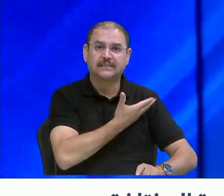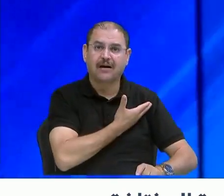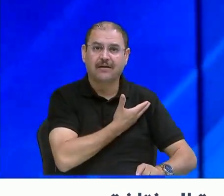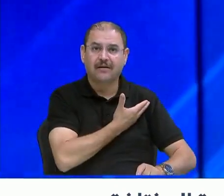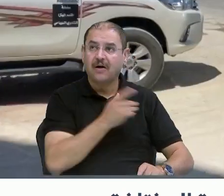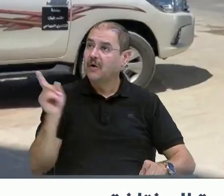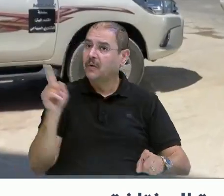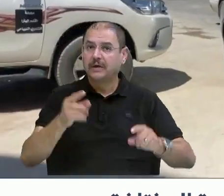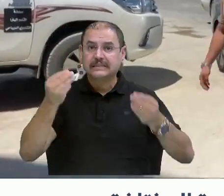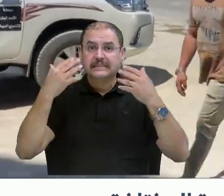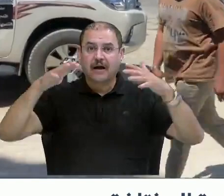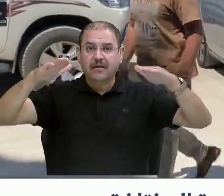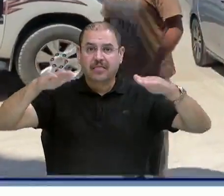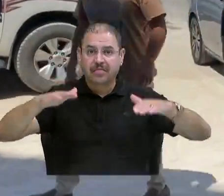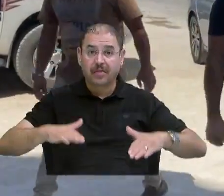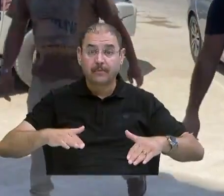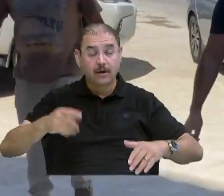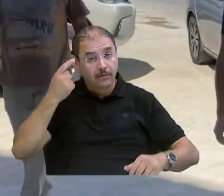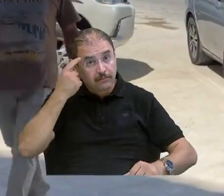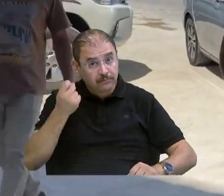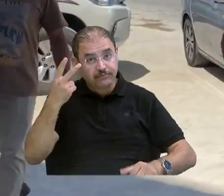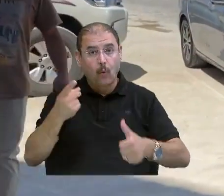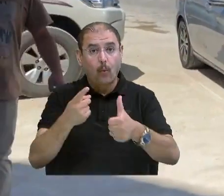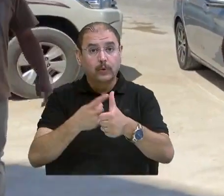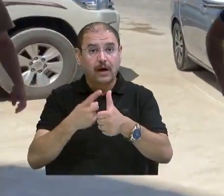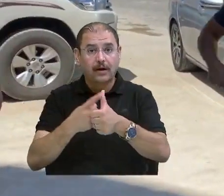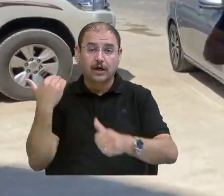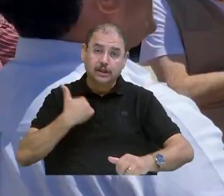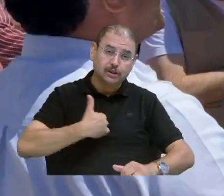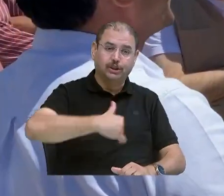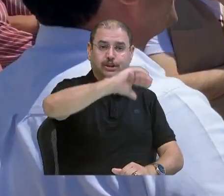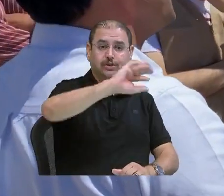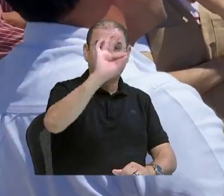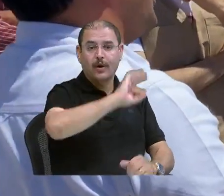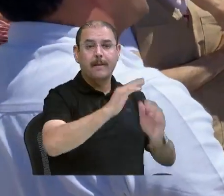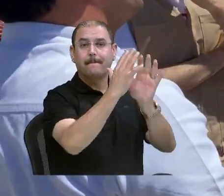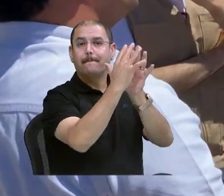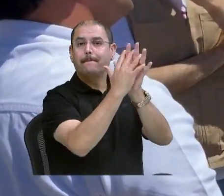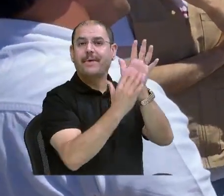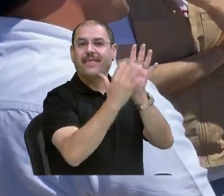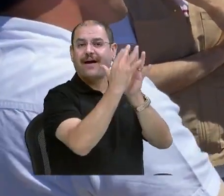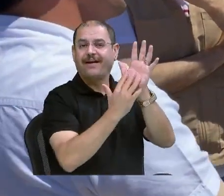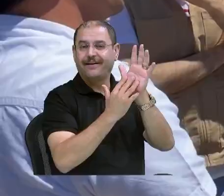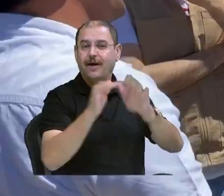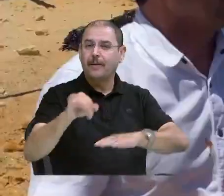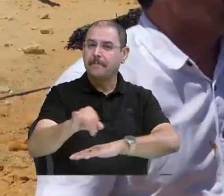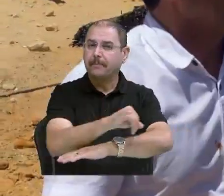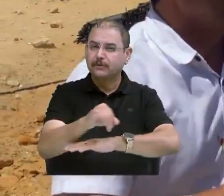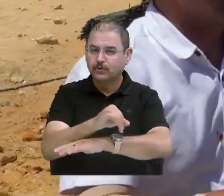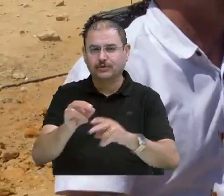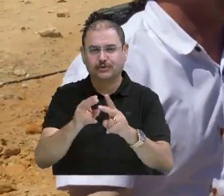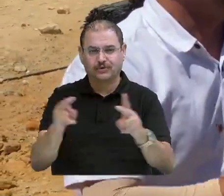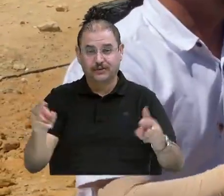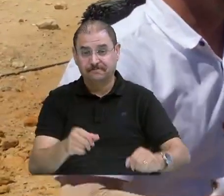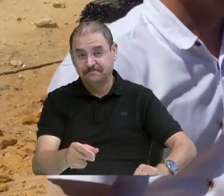البترا دعم مساعي القطاع السياحي للخروج من الازمه التي يعانيها نتيجه الحرب في غزه ابرز وركز عليه وزير السياحه